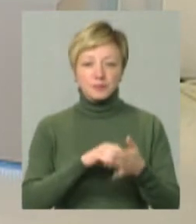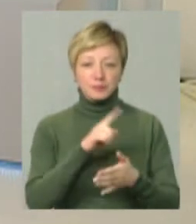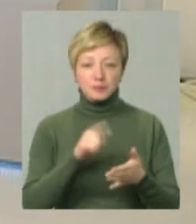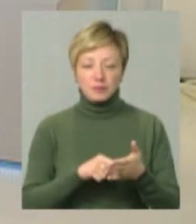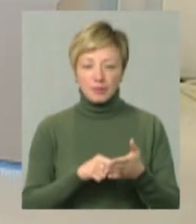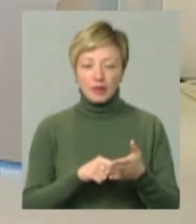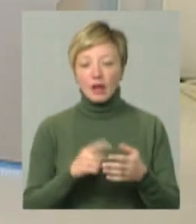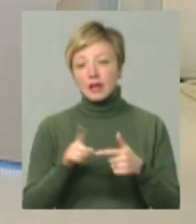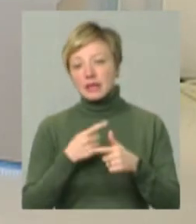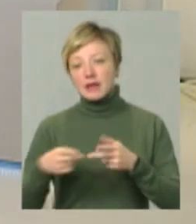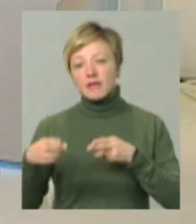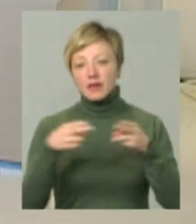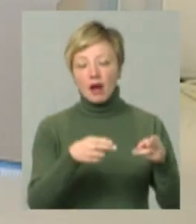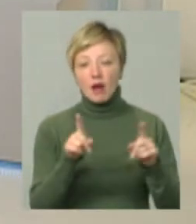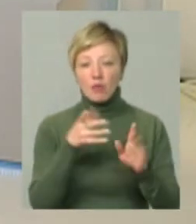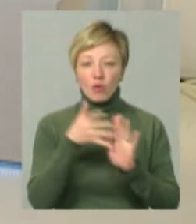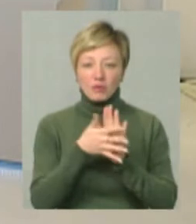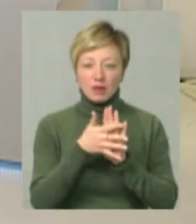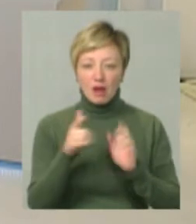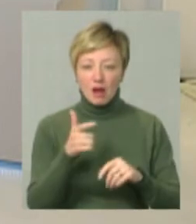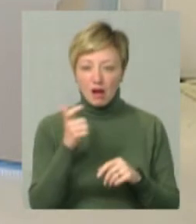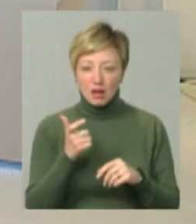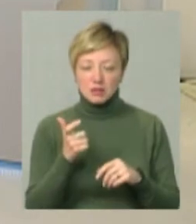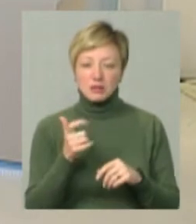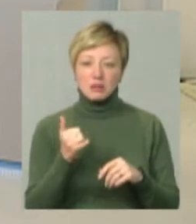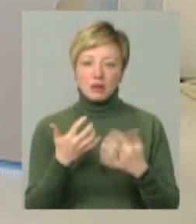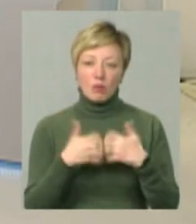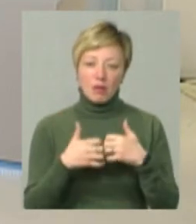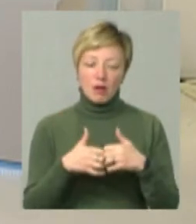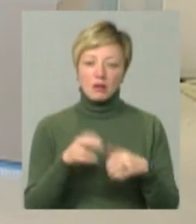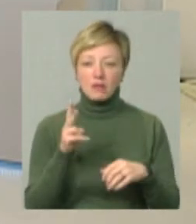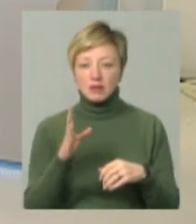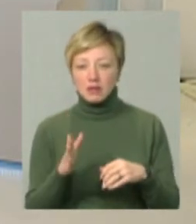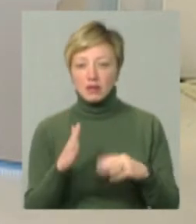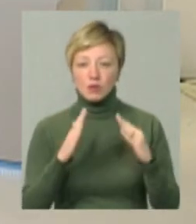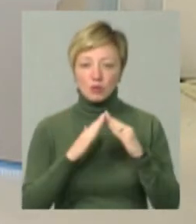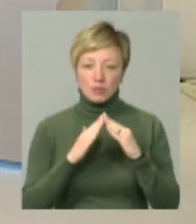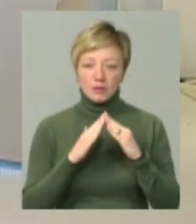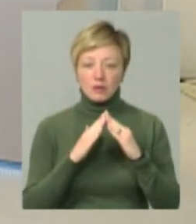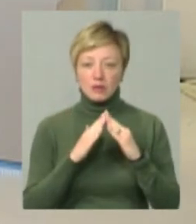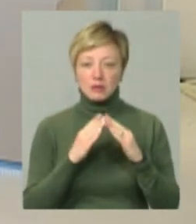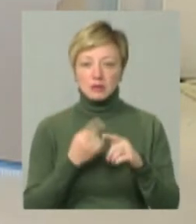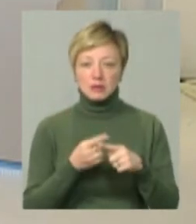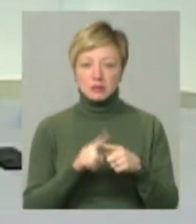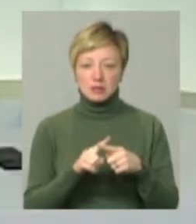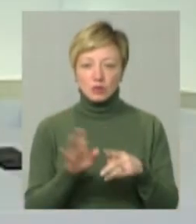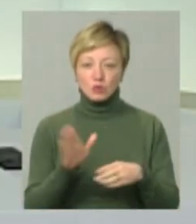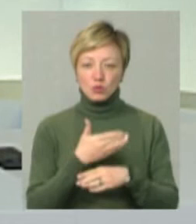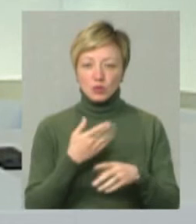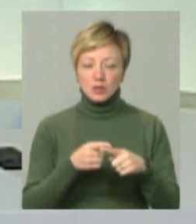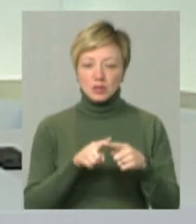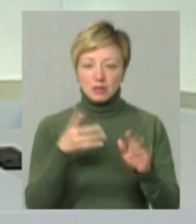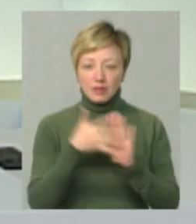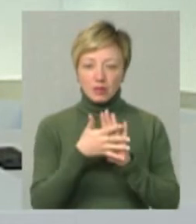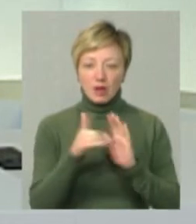Виїзди пов'язані або ж з витоками газу на обладнанні, в квартирах, в домівках. Це усунення